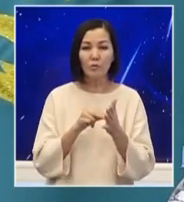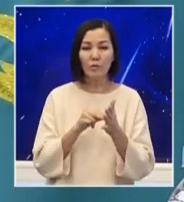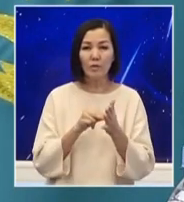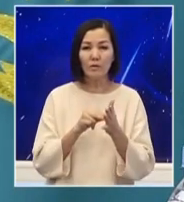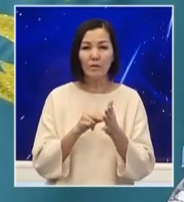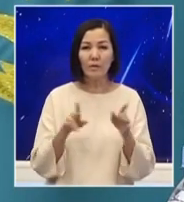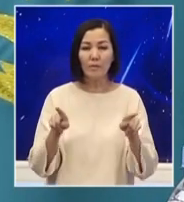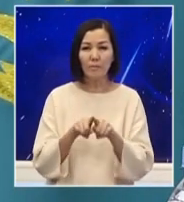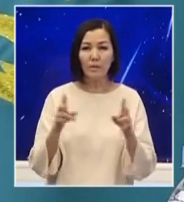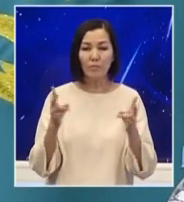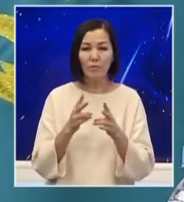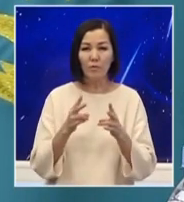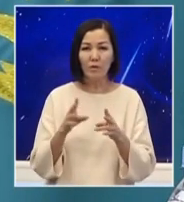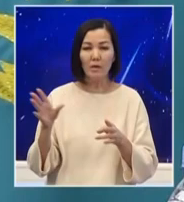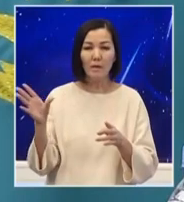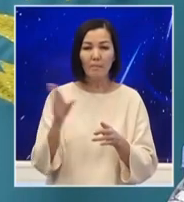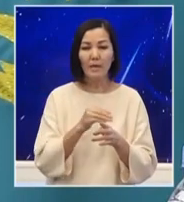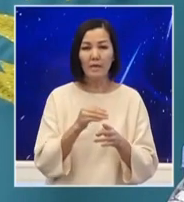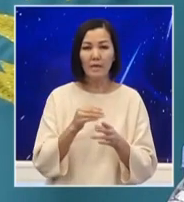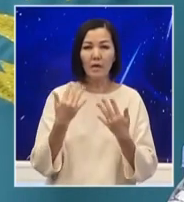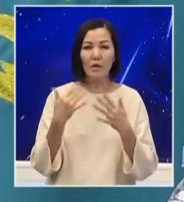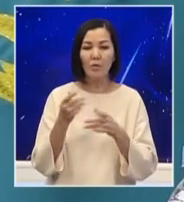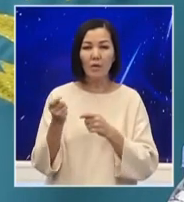Бар жерде осындай ауылдық әкімдіктер салыңдар.